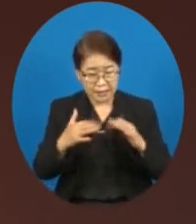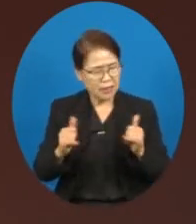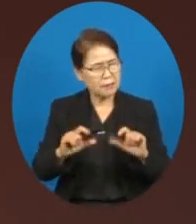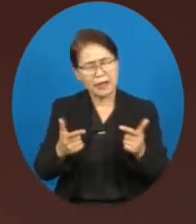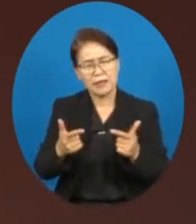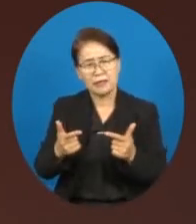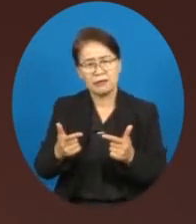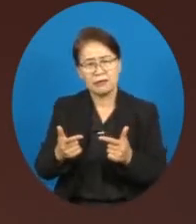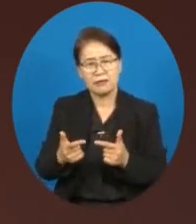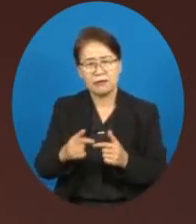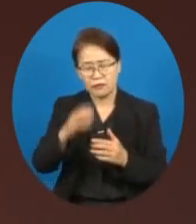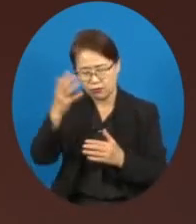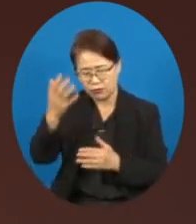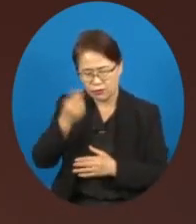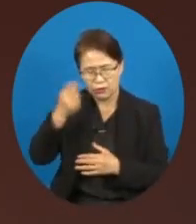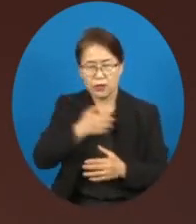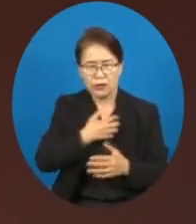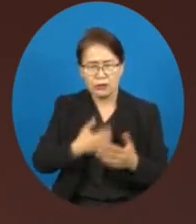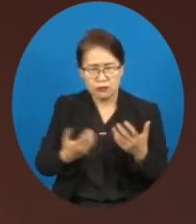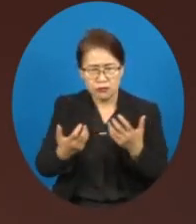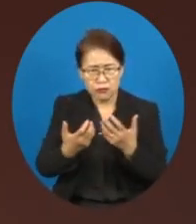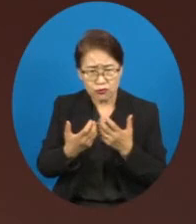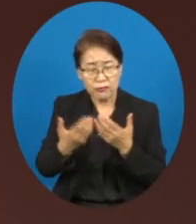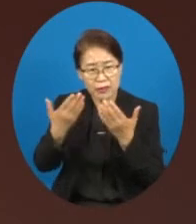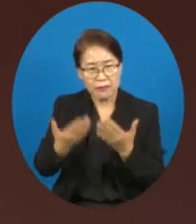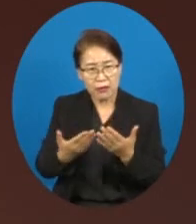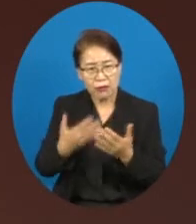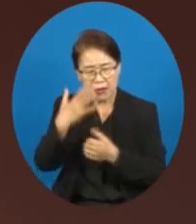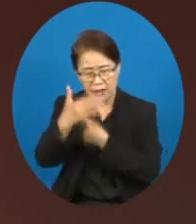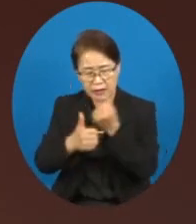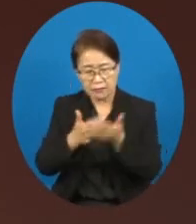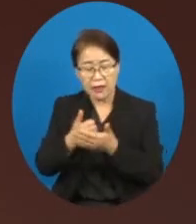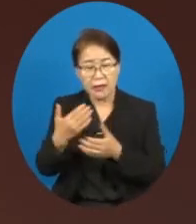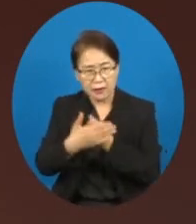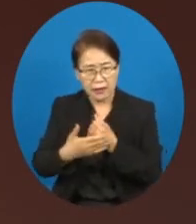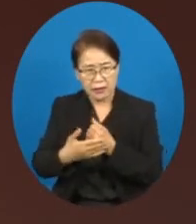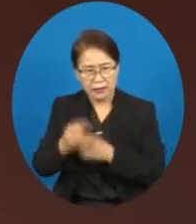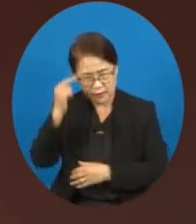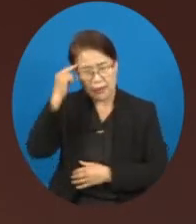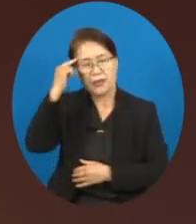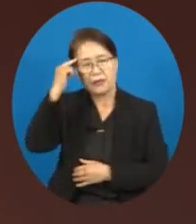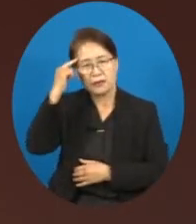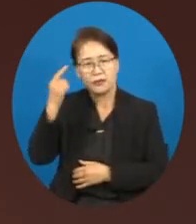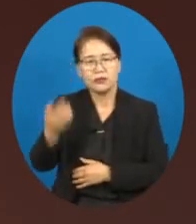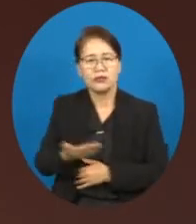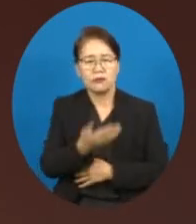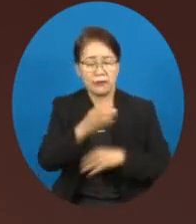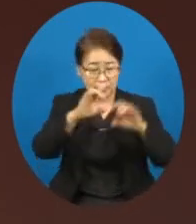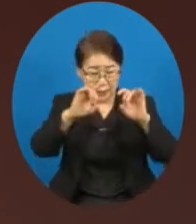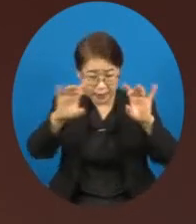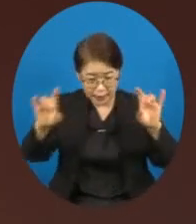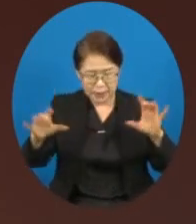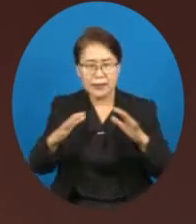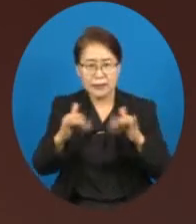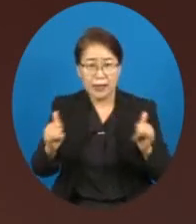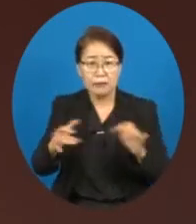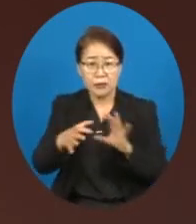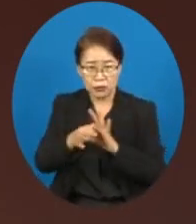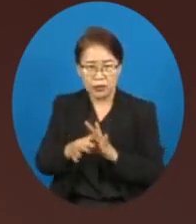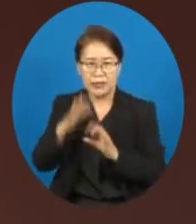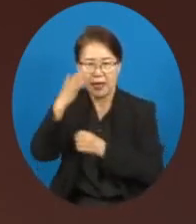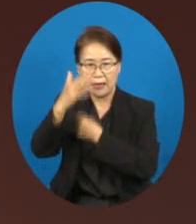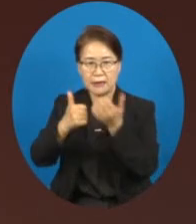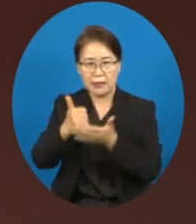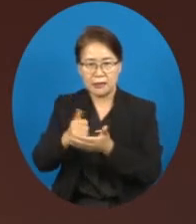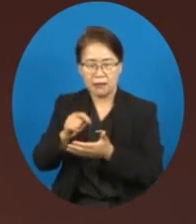여러분 성령의 충만을 받고 하나님의 은혜가 무엇인지를 아는 바로 여러분 한 사람 한 사람을 통해서